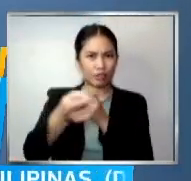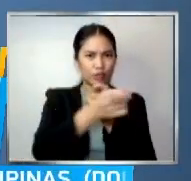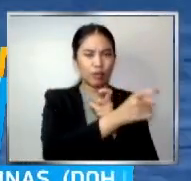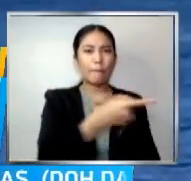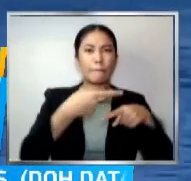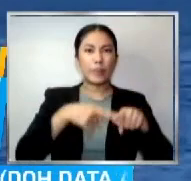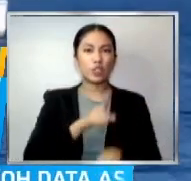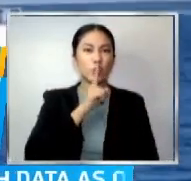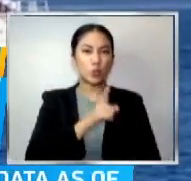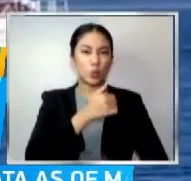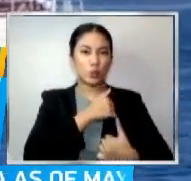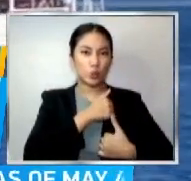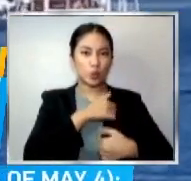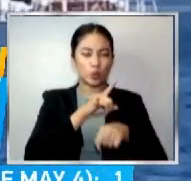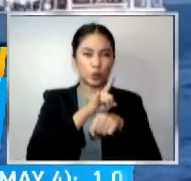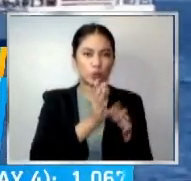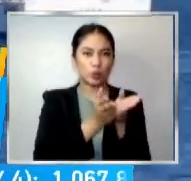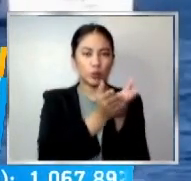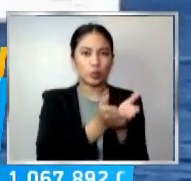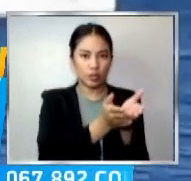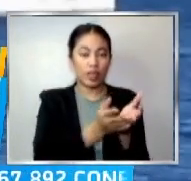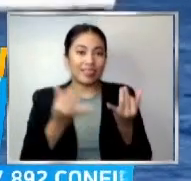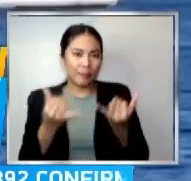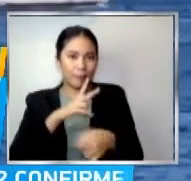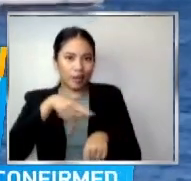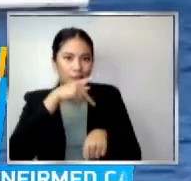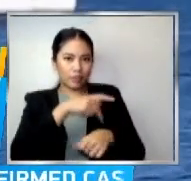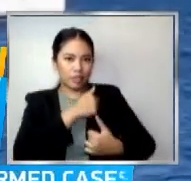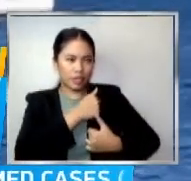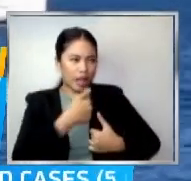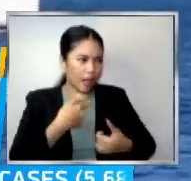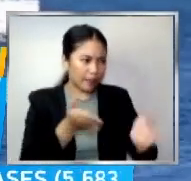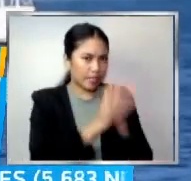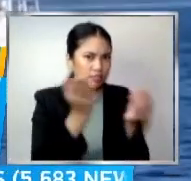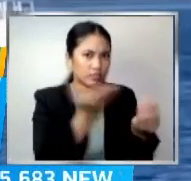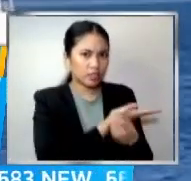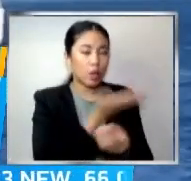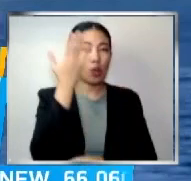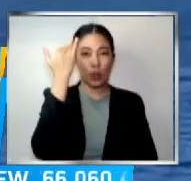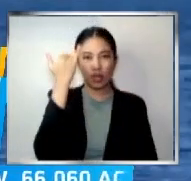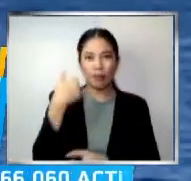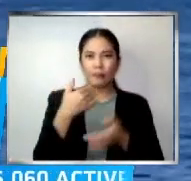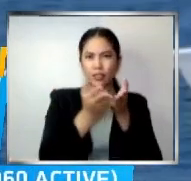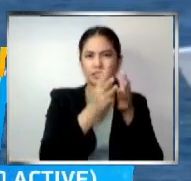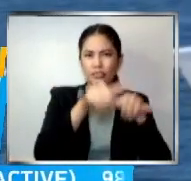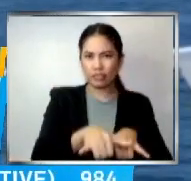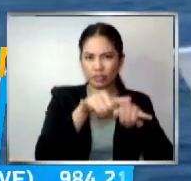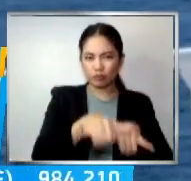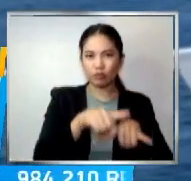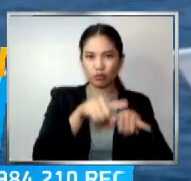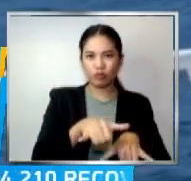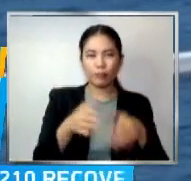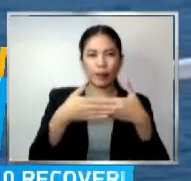Philippine Coast Guard nitong April 27 matapos mamata ang nakaangkla sa Sabina Reef, Palawan. May 73 nautical miles ang layo mula